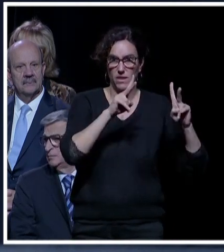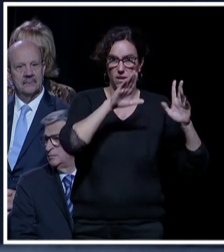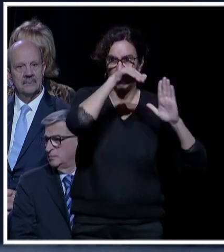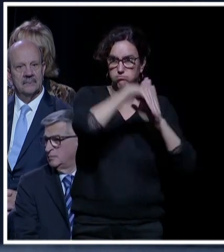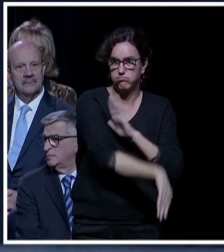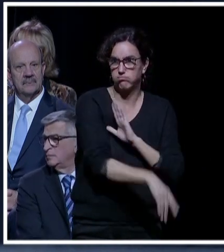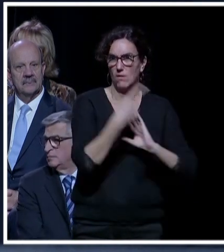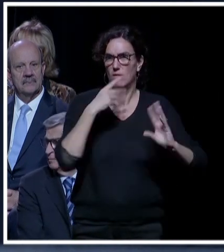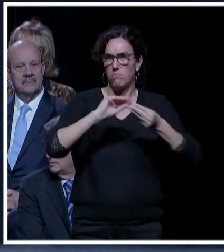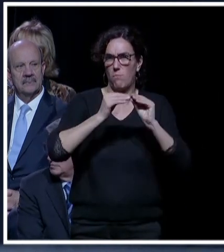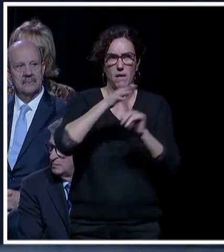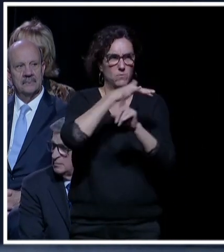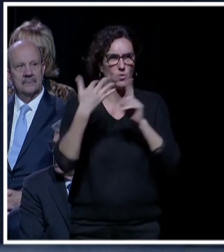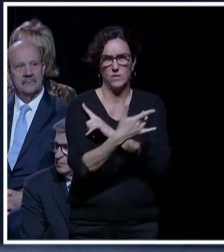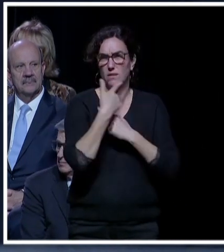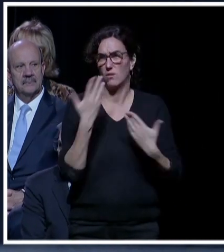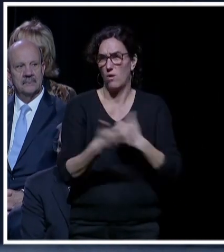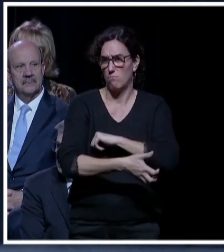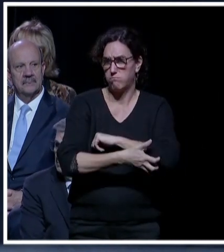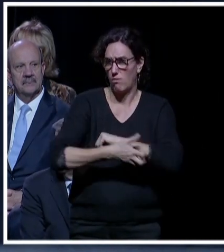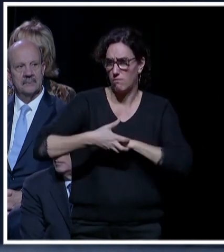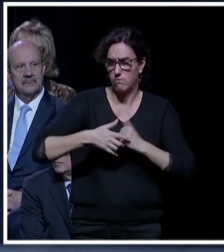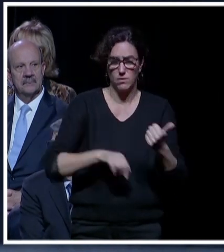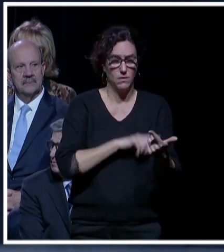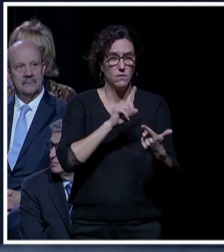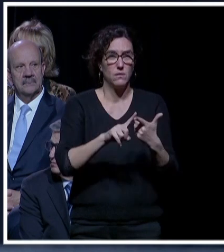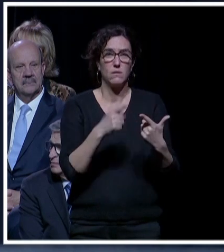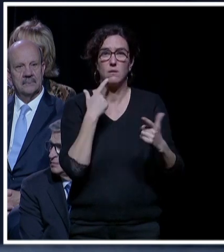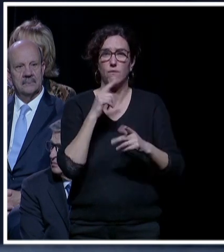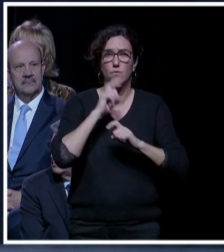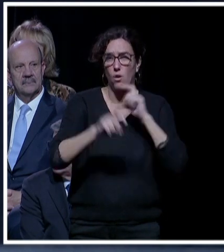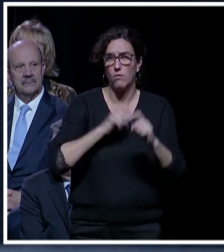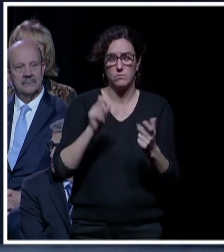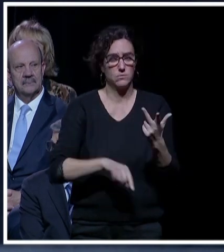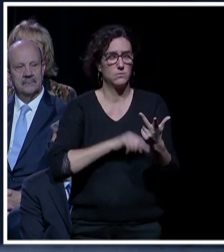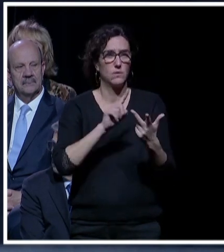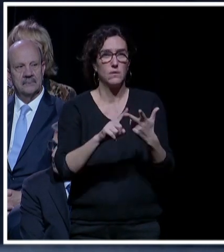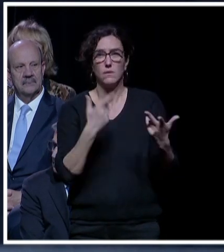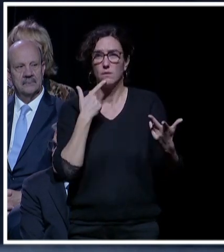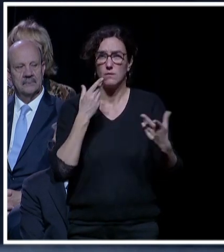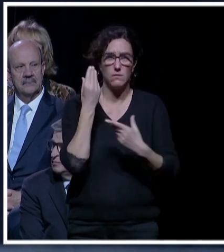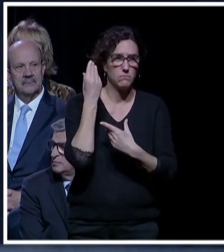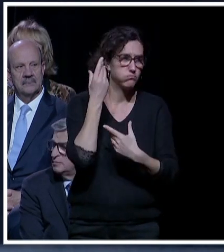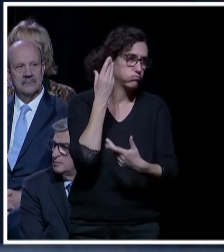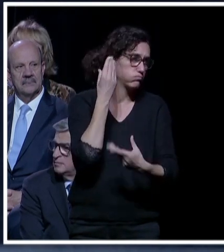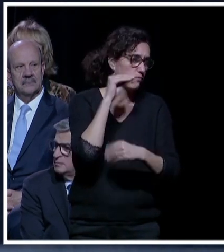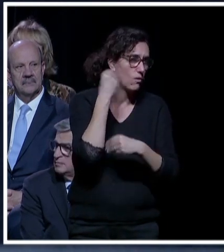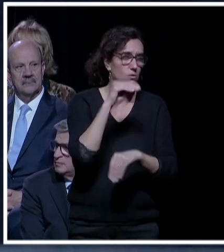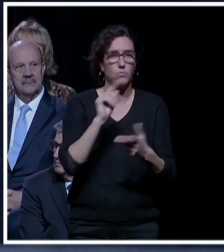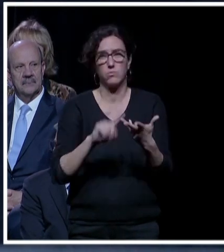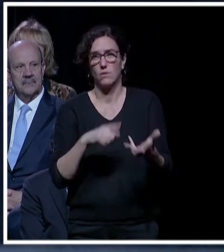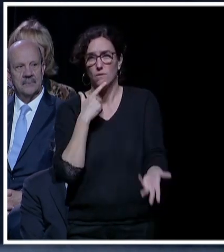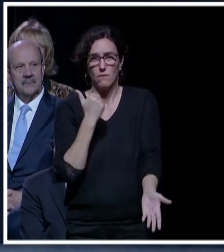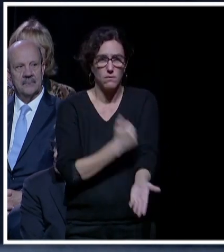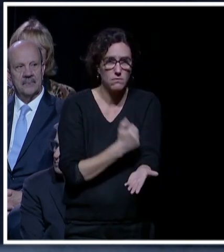notre société. La paupérisation, les violences, les trafics, les points de deal, les zones de non-droit,